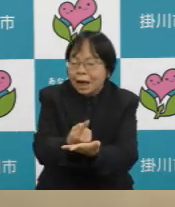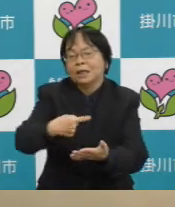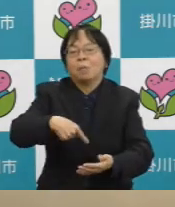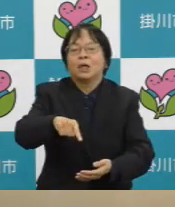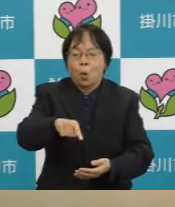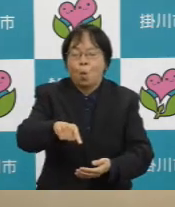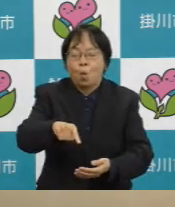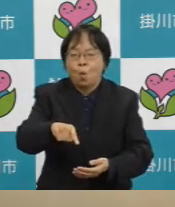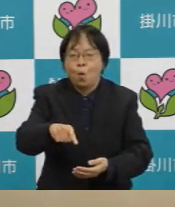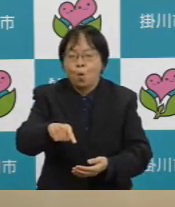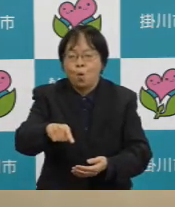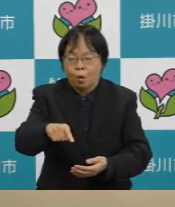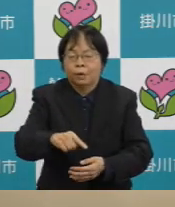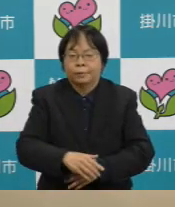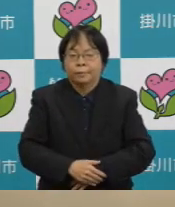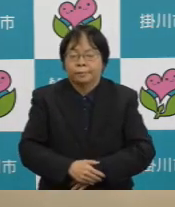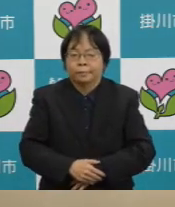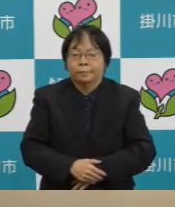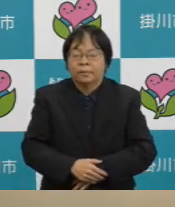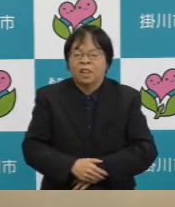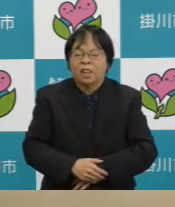さらにはそれらが